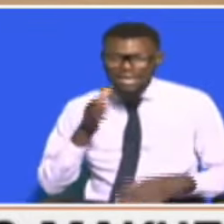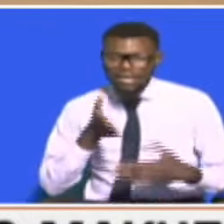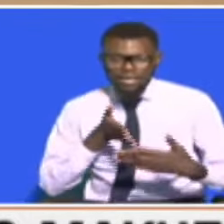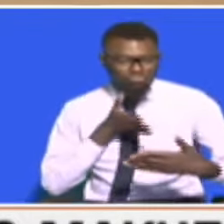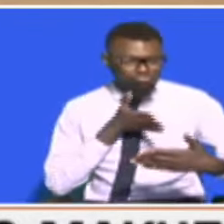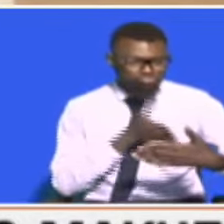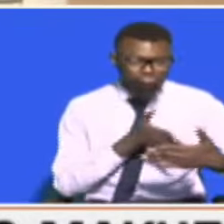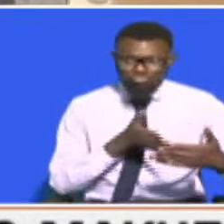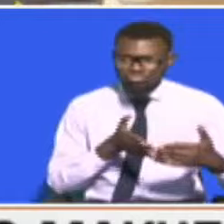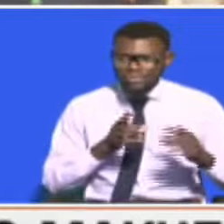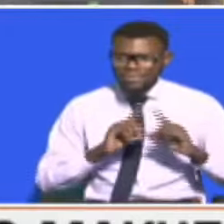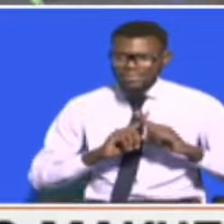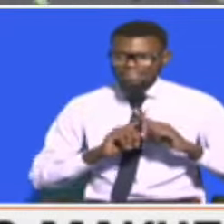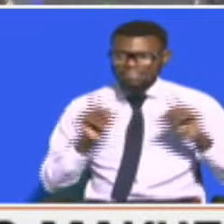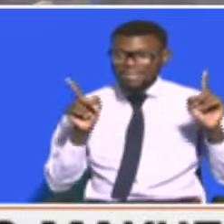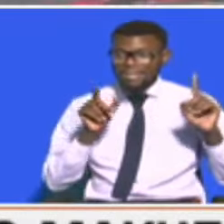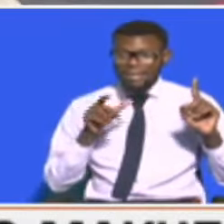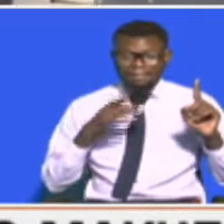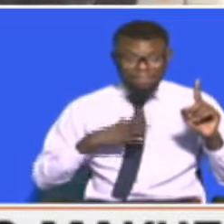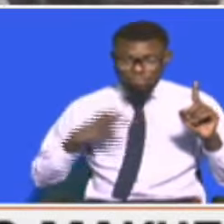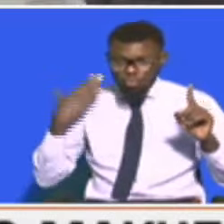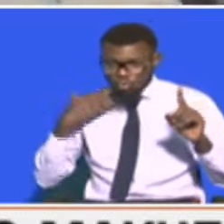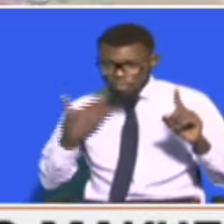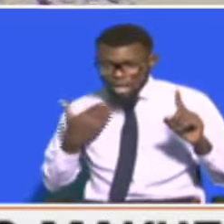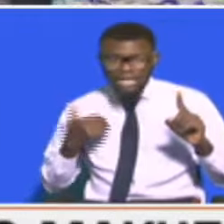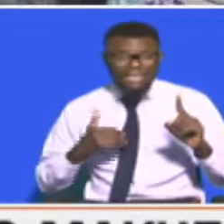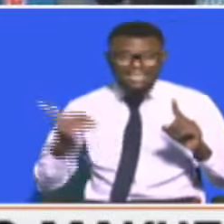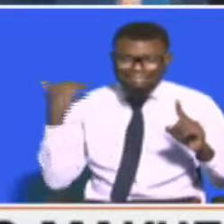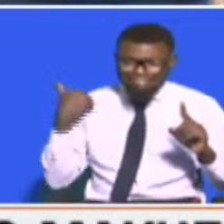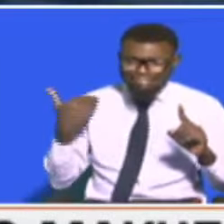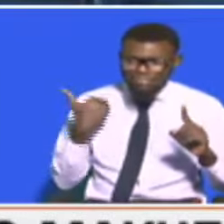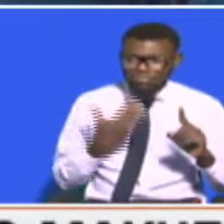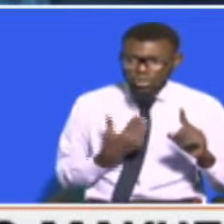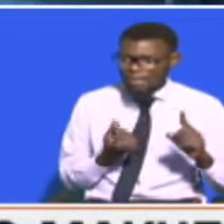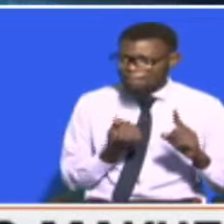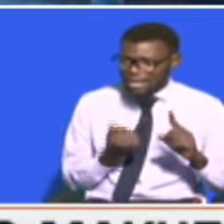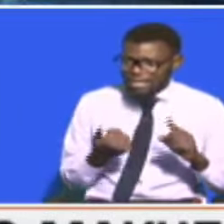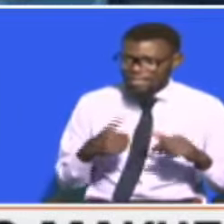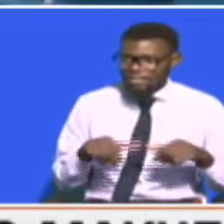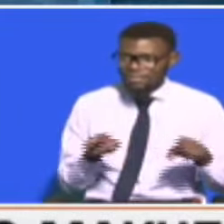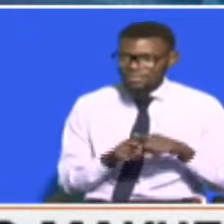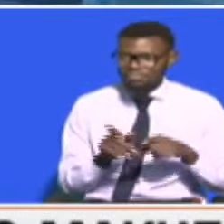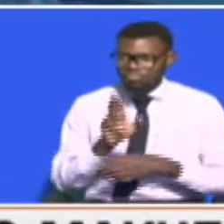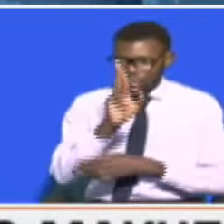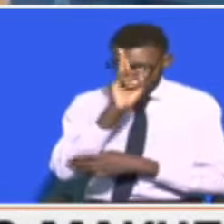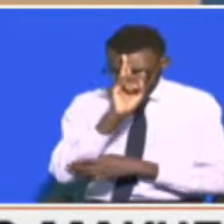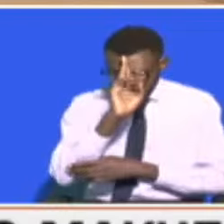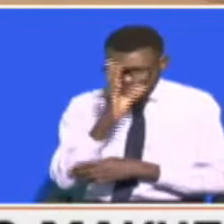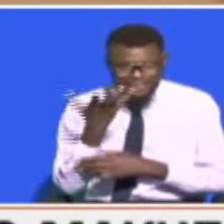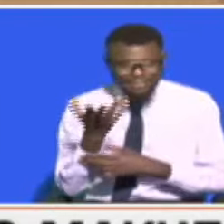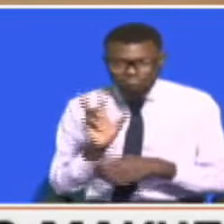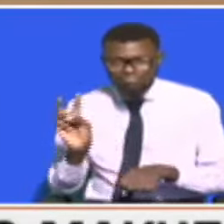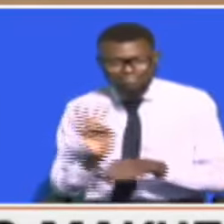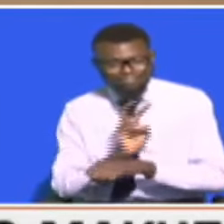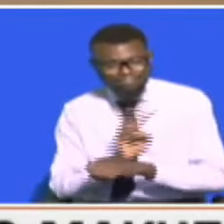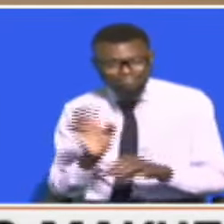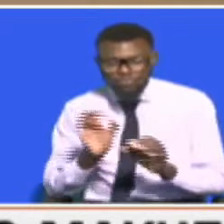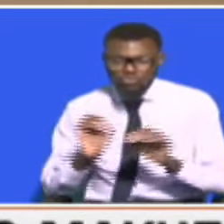wakiendelea kuchukua fedha kutoka kwa wapita njia, huku maafisa wa polisi wakilaumiwa kwa kutoshika doria.